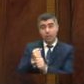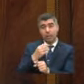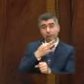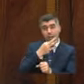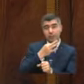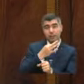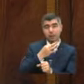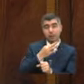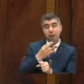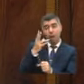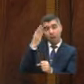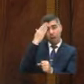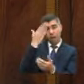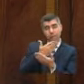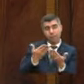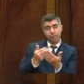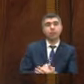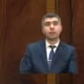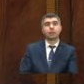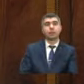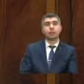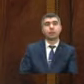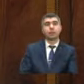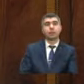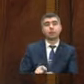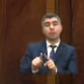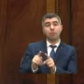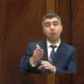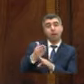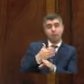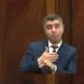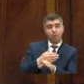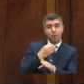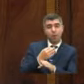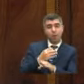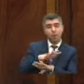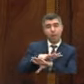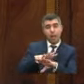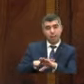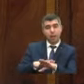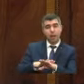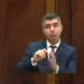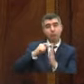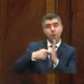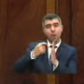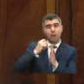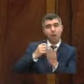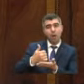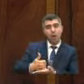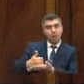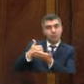يتكيش شوية. أنا بينت كثيرا، بينت وفليداش هذاك لانديز ديفلوبمون إيمان، مؤشر التنمية الاجتماعية،